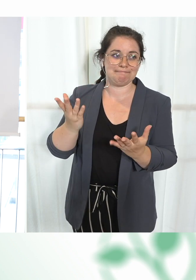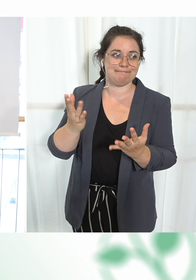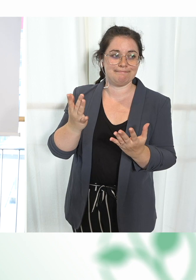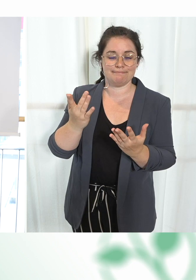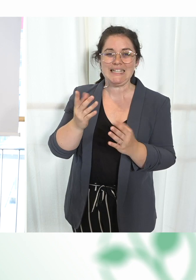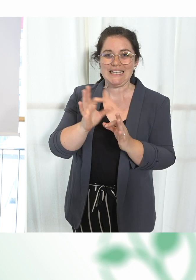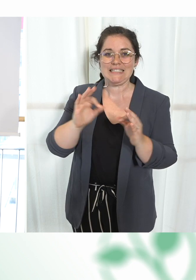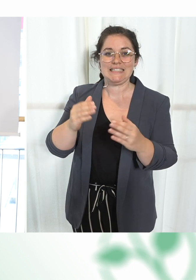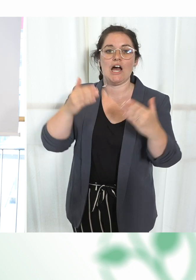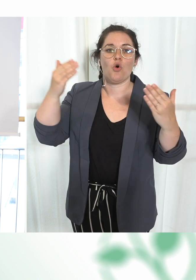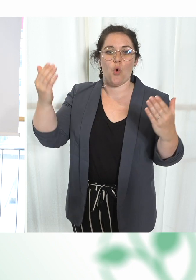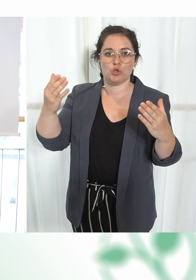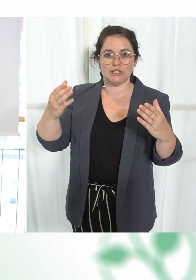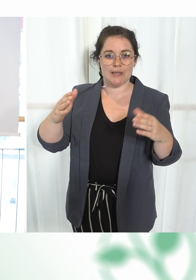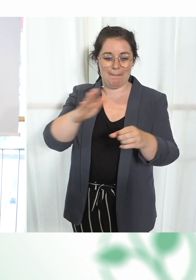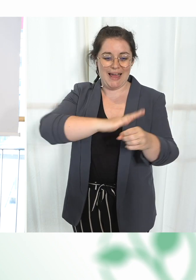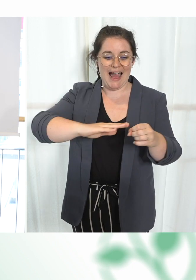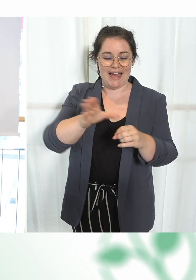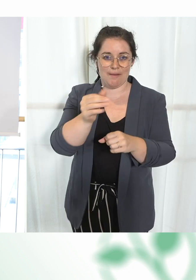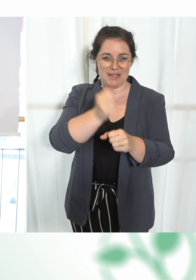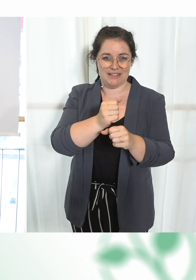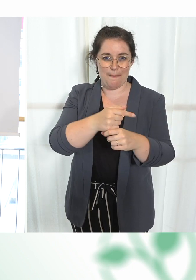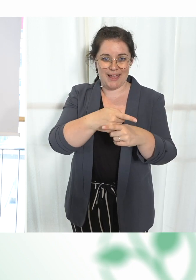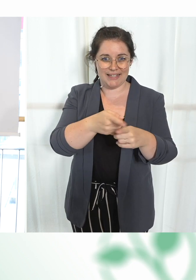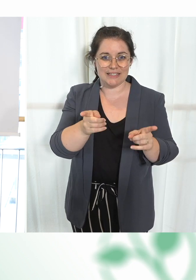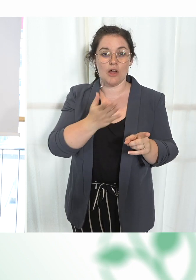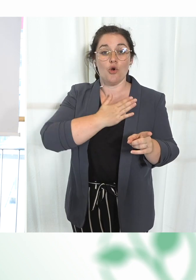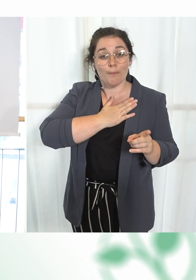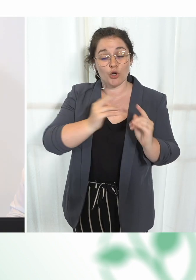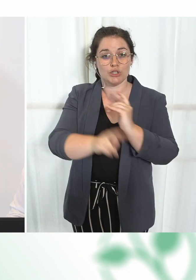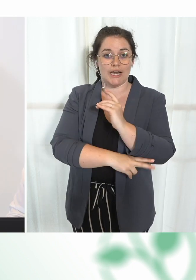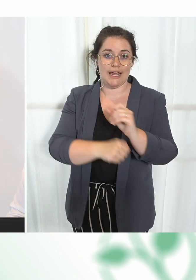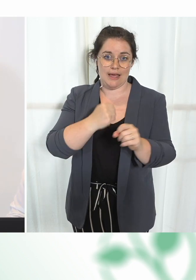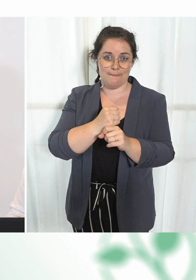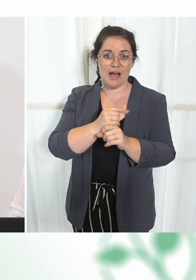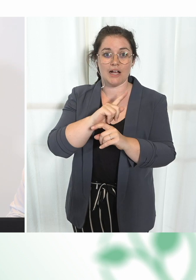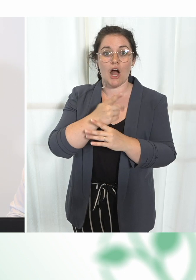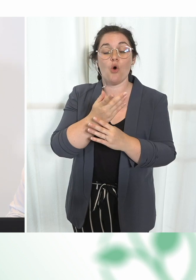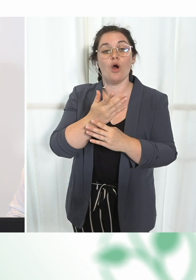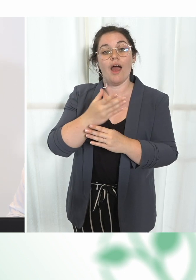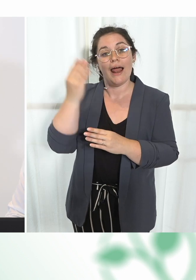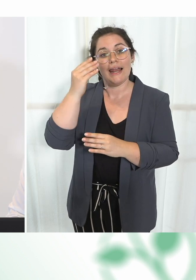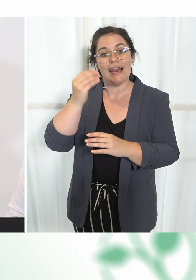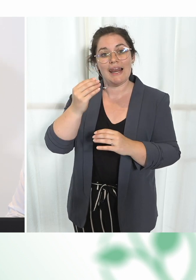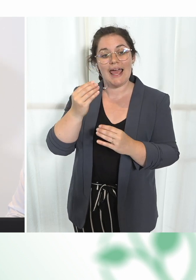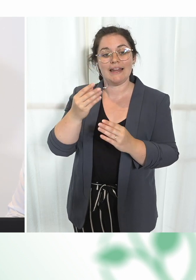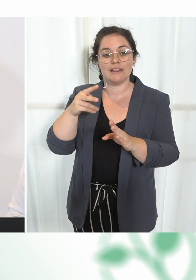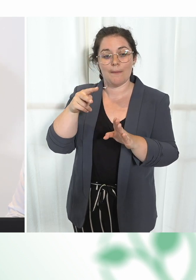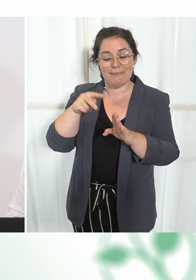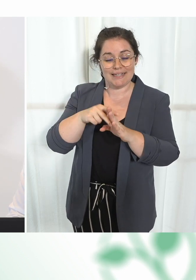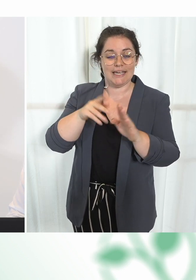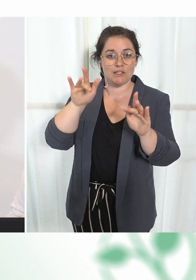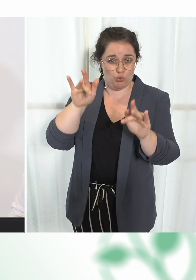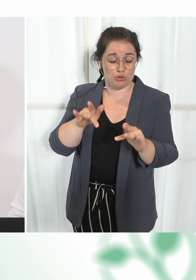ein ganz großer Pool an Mitarbeitern, die die Lehre machen wollen, bringen auch eine gewisse Lernbeeinträchtigung mit.